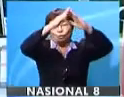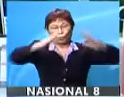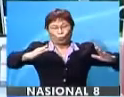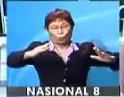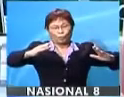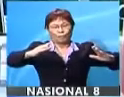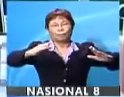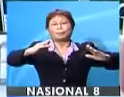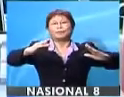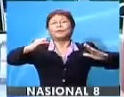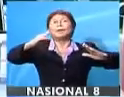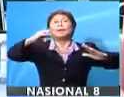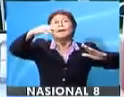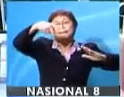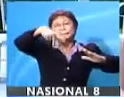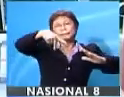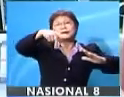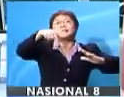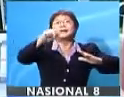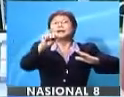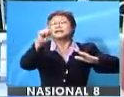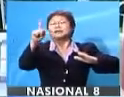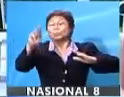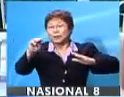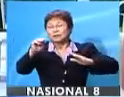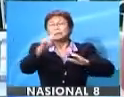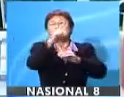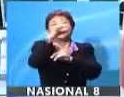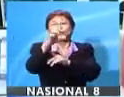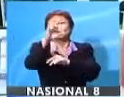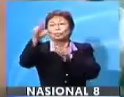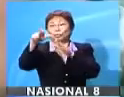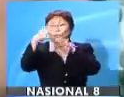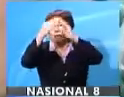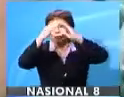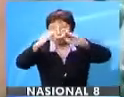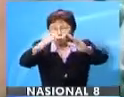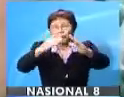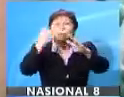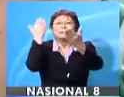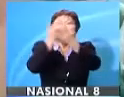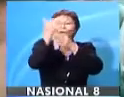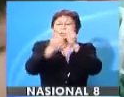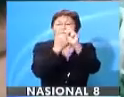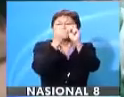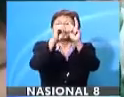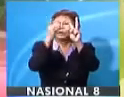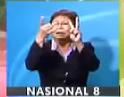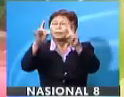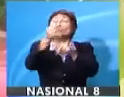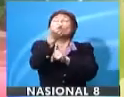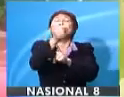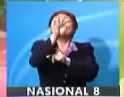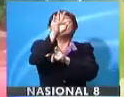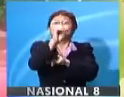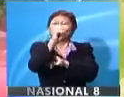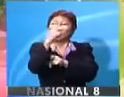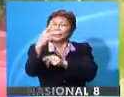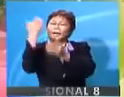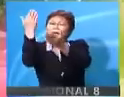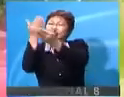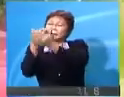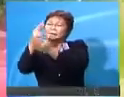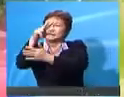bawah skim Perumahan Penjawat Awam Satu Malaysia sebanyak 100,000 unit menjelang 2018 dengan harga antara RM50,000